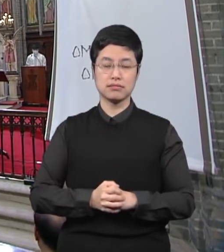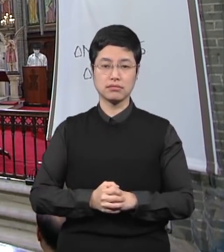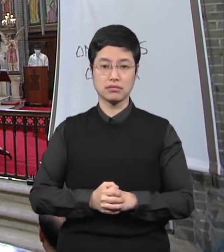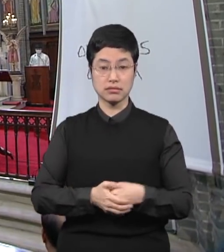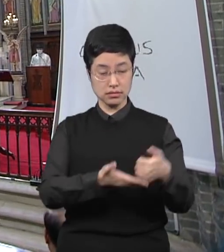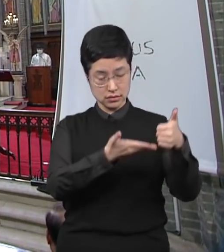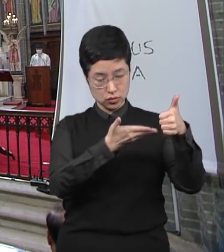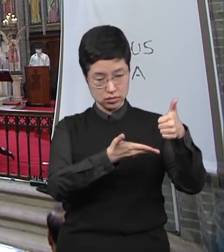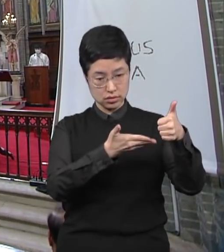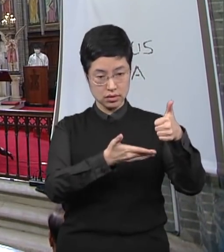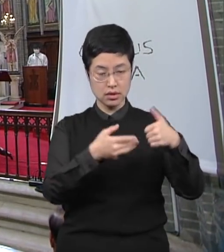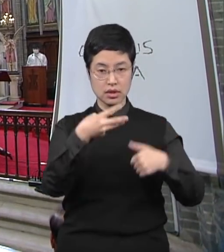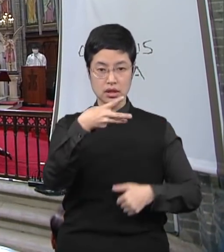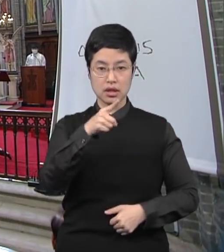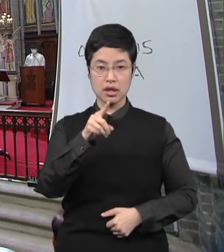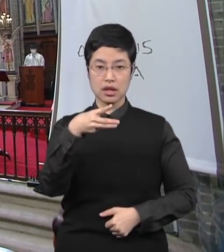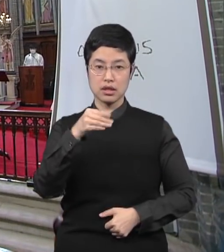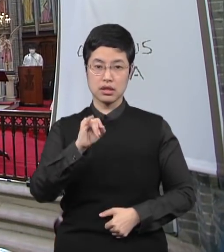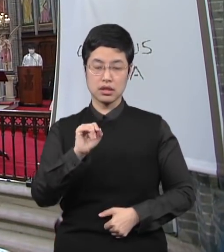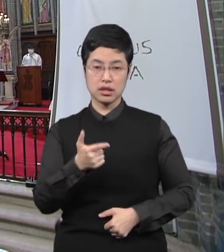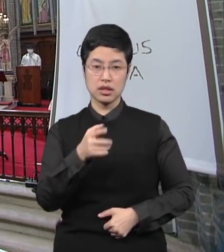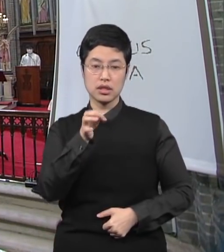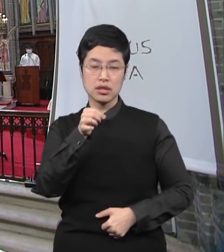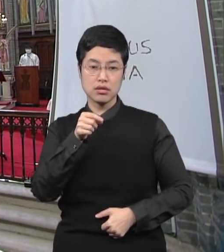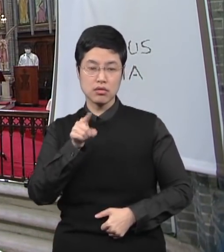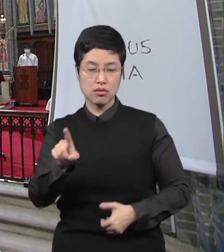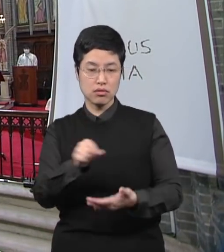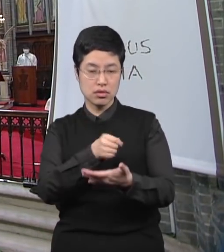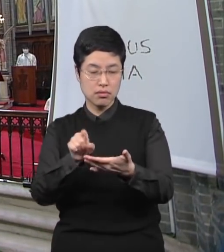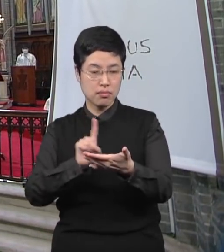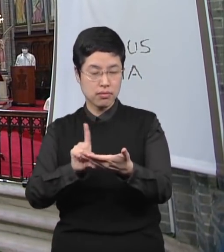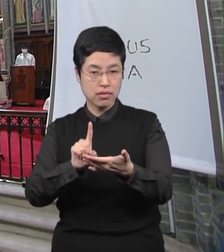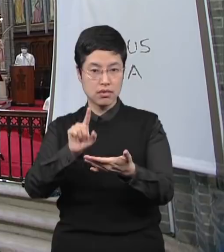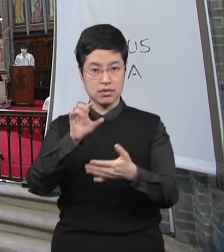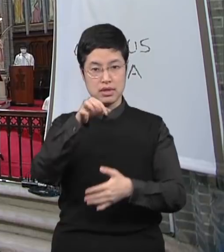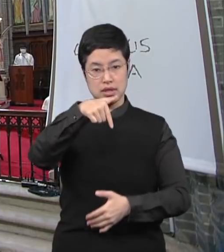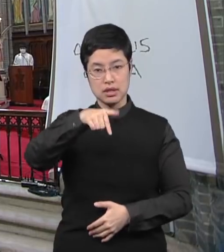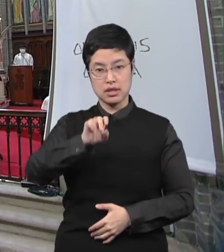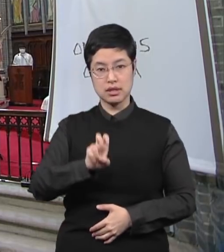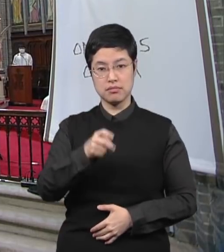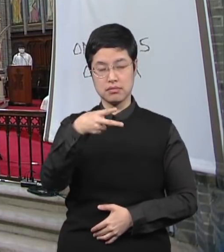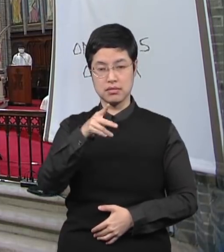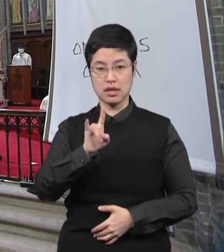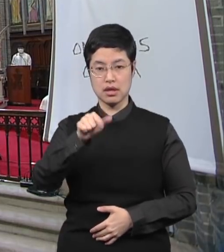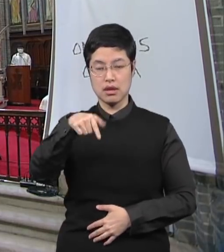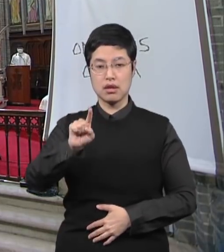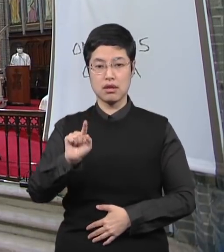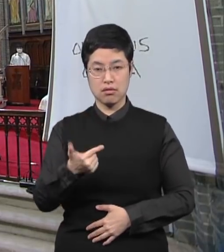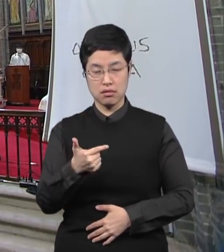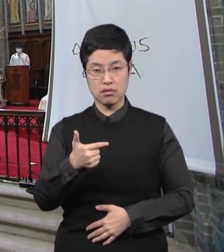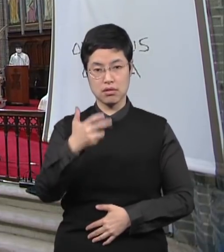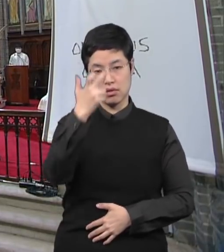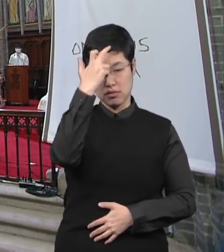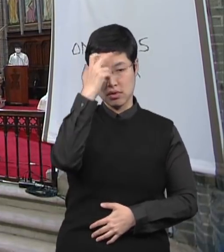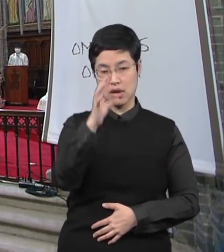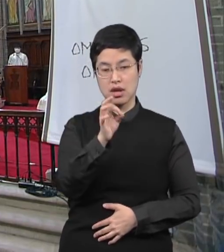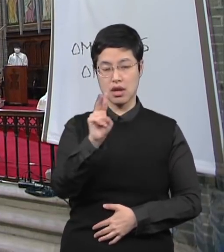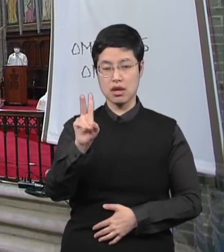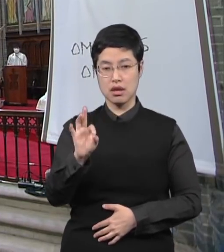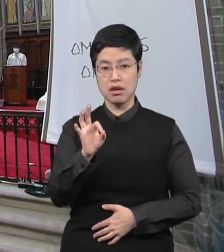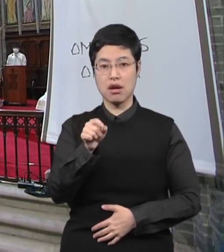주영님께서는 라틴어로서인 성 김대건 안드레아 신부님과 가경자 최양업 신부님의